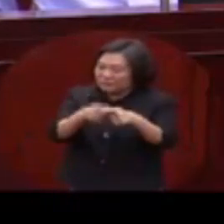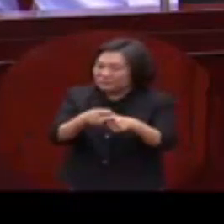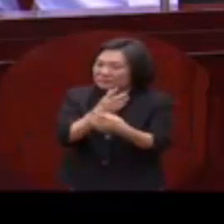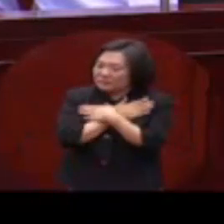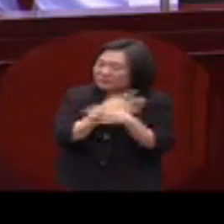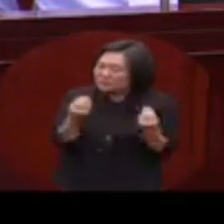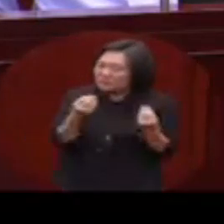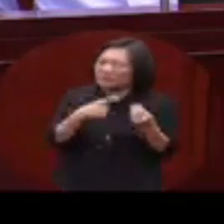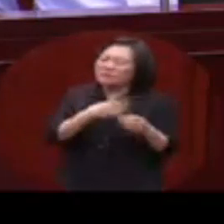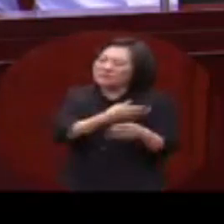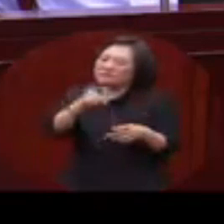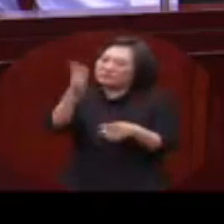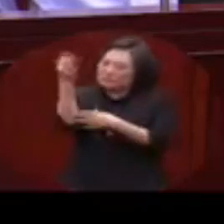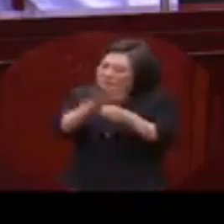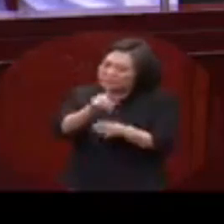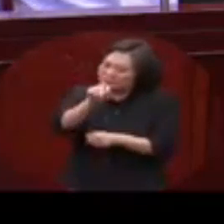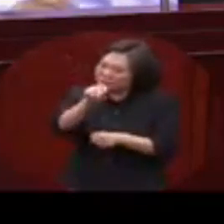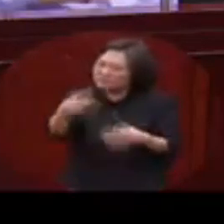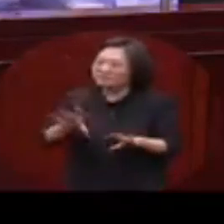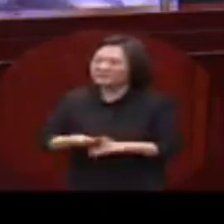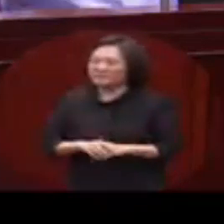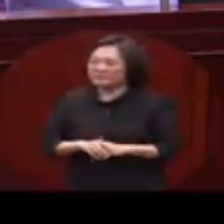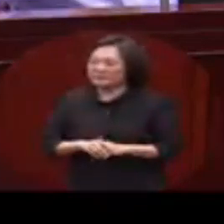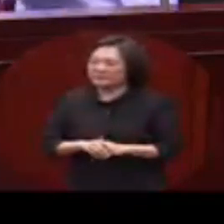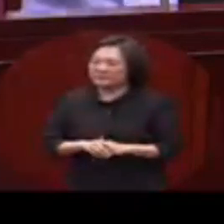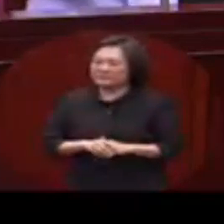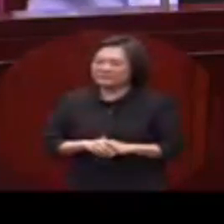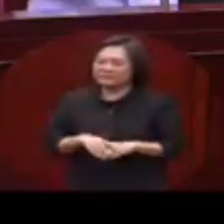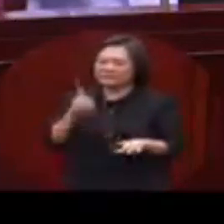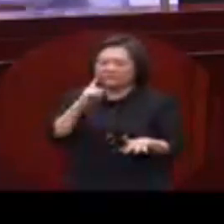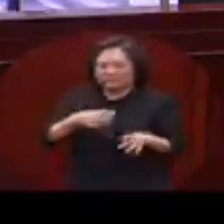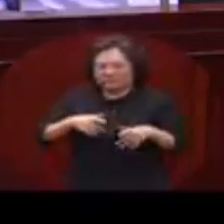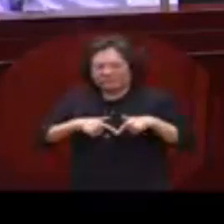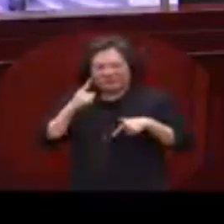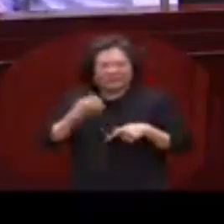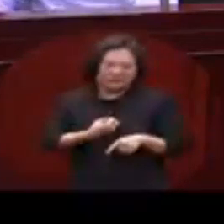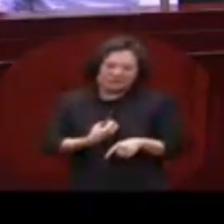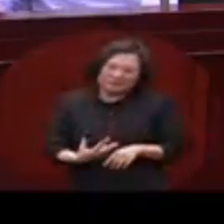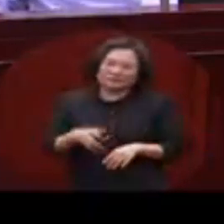你13660，先让你保持一个失落感，不要差那么多了。